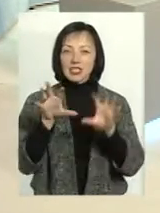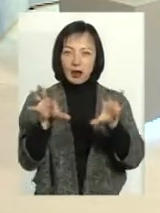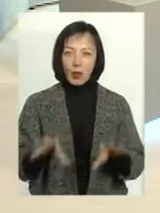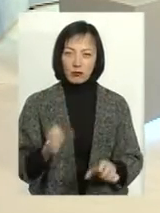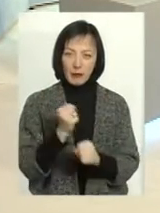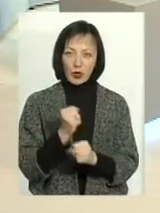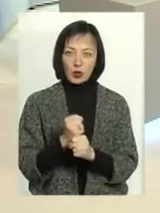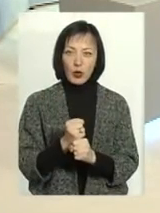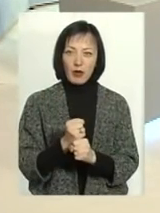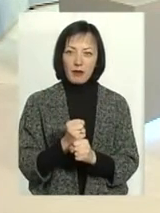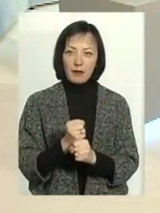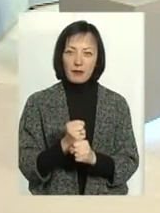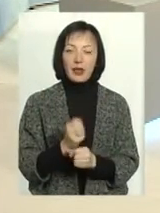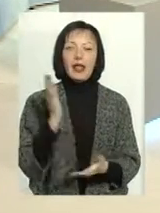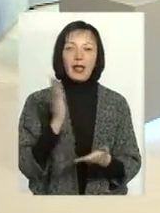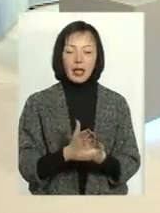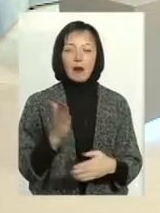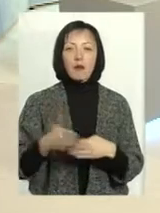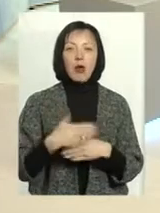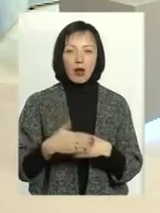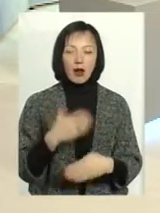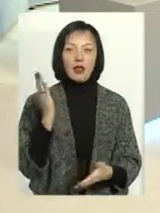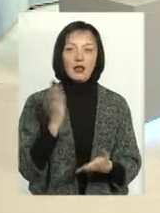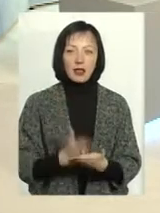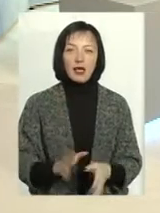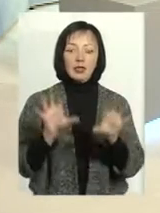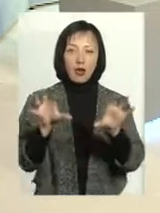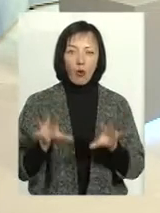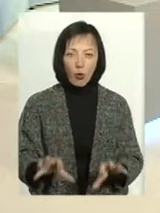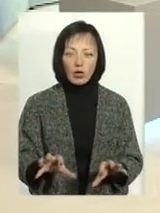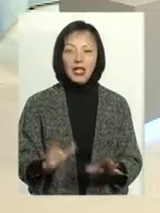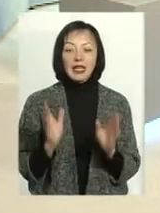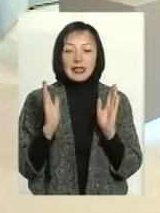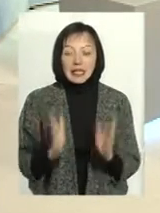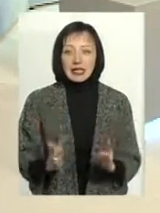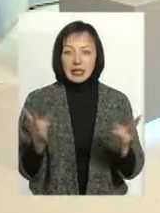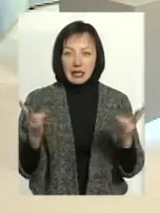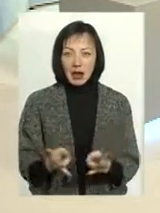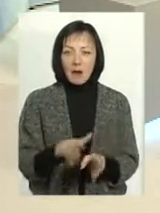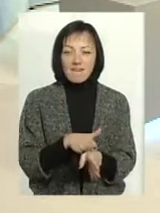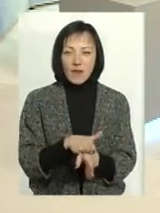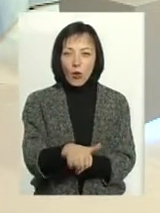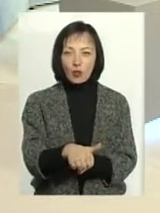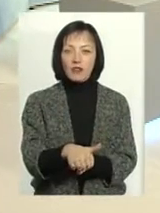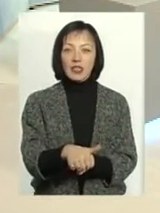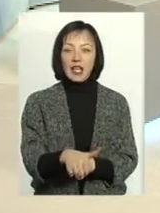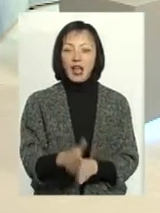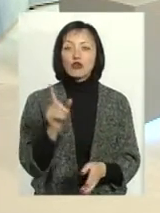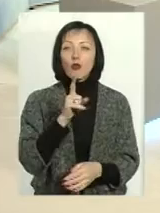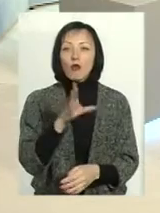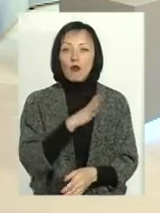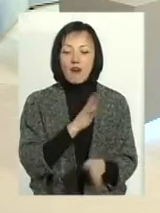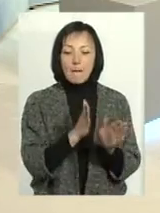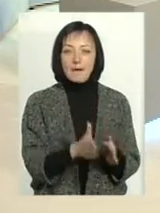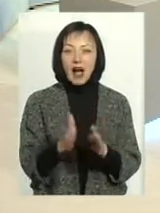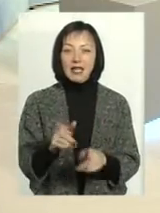працює. Є покарання, є закон, лише треба, щоб його виконували, існував механізм